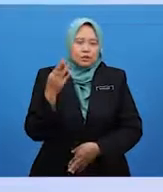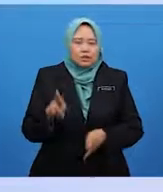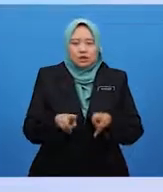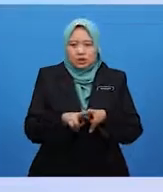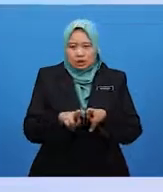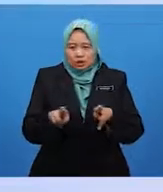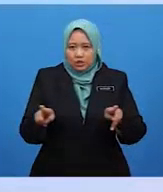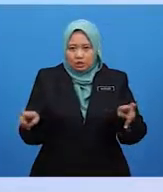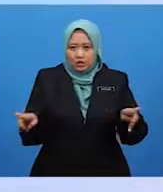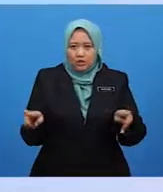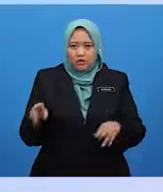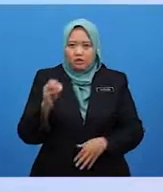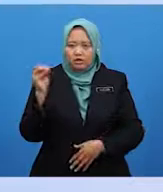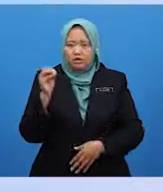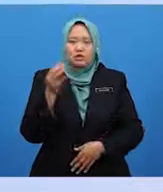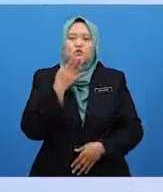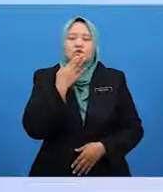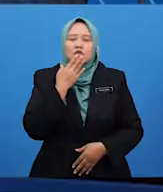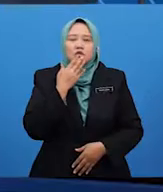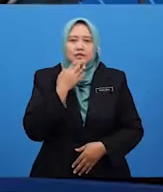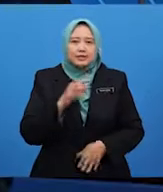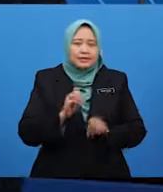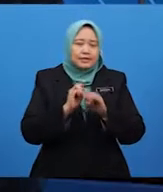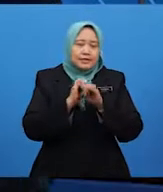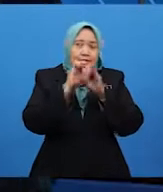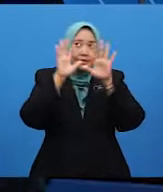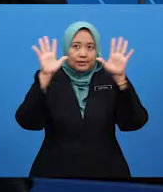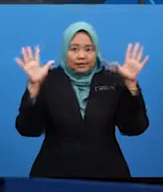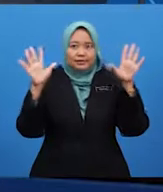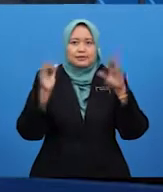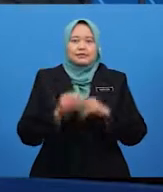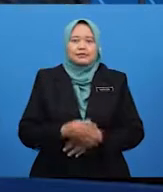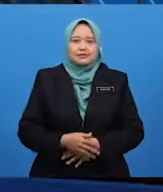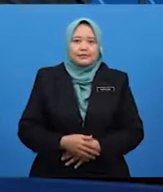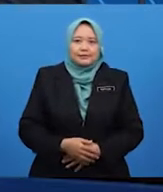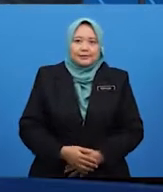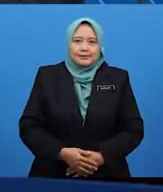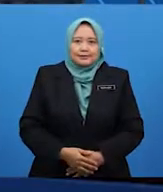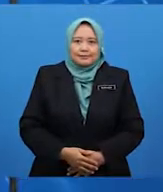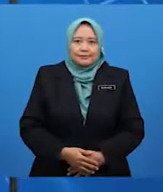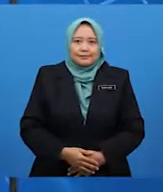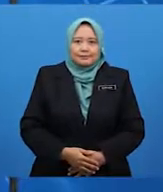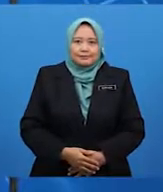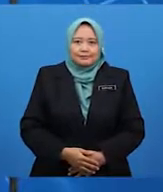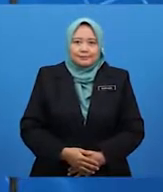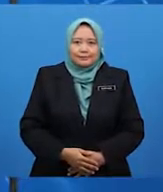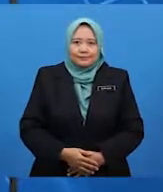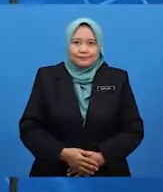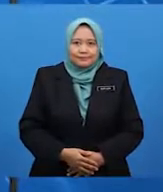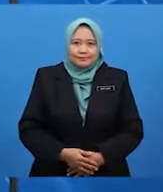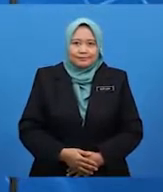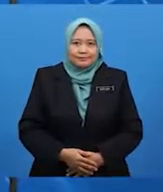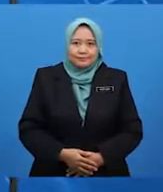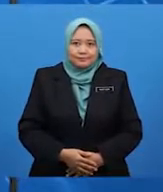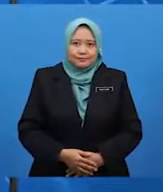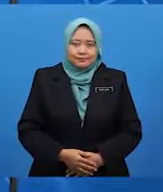akan menggunakan warna-warna yang terang. Pandai. Yeah? Ya, jadi mungkin ada cikgu nak tambah lagi tentang catan lain? Ya, itu